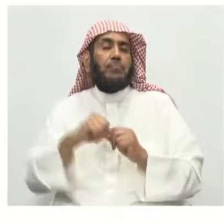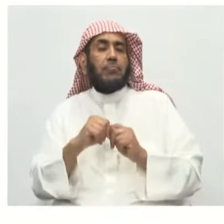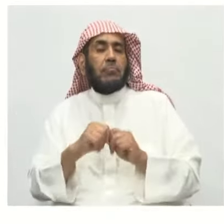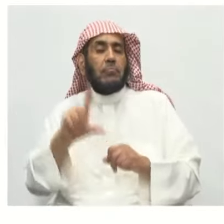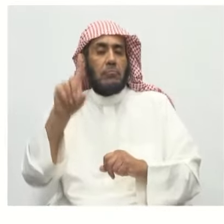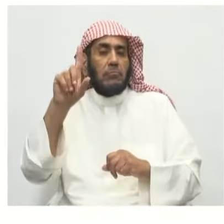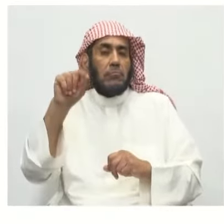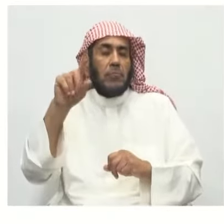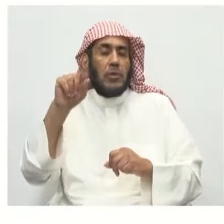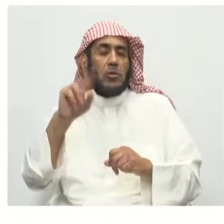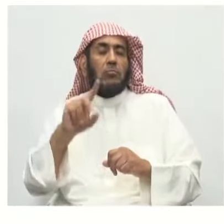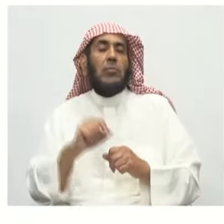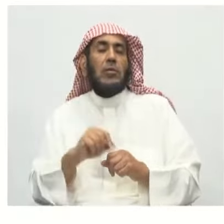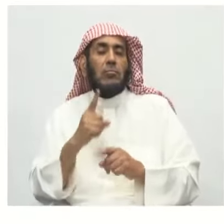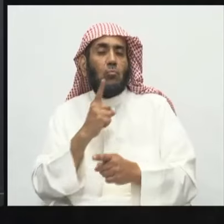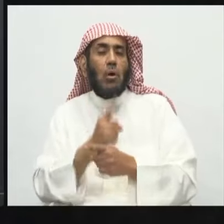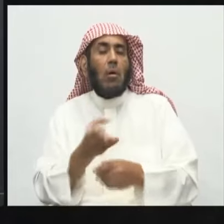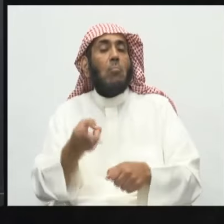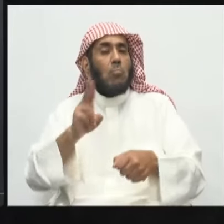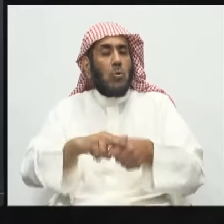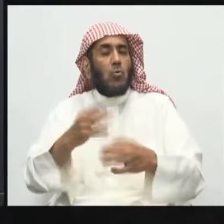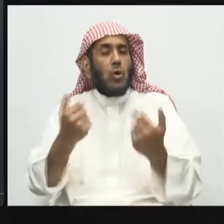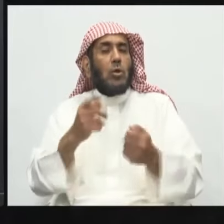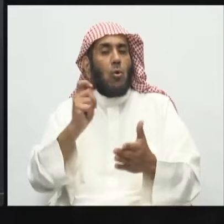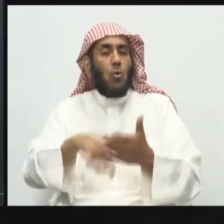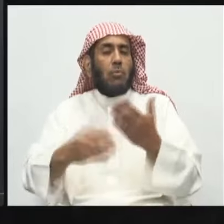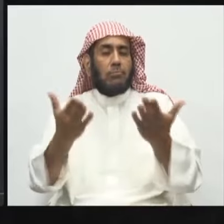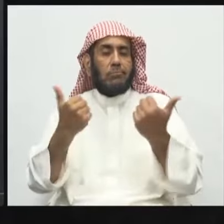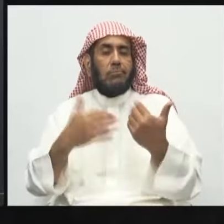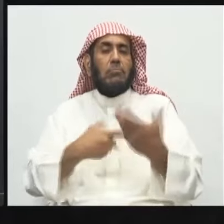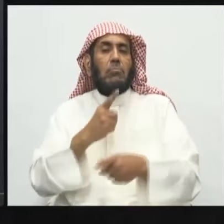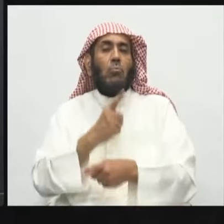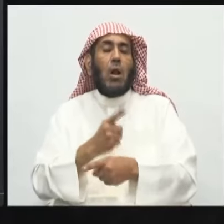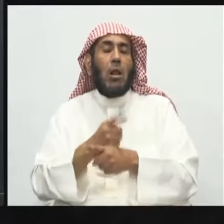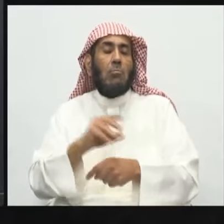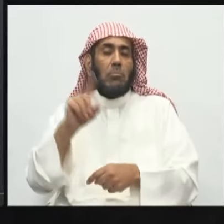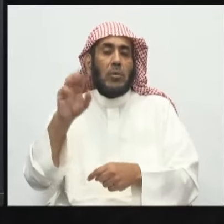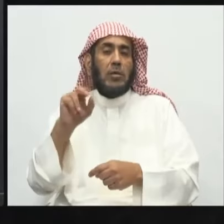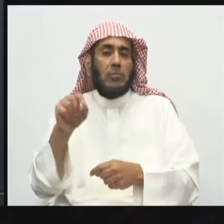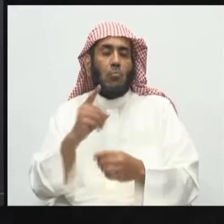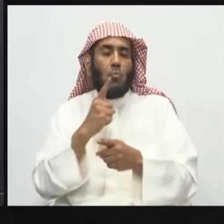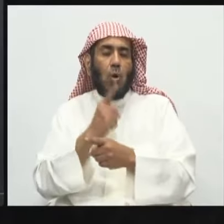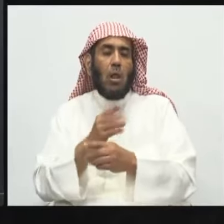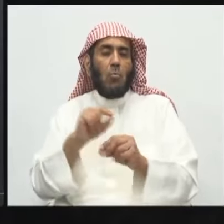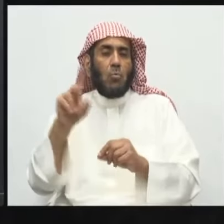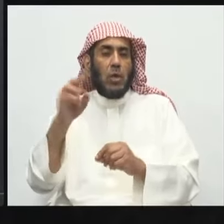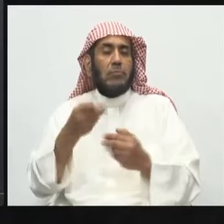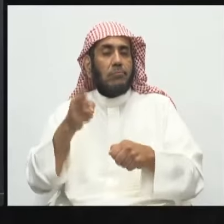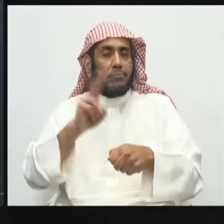ممتاز ممتاز ممتاز من يعيد لنا الحكم ممتاز